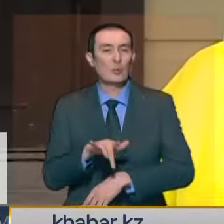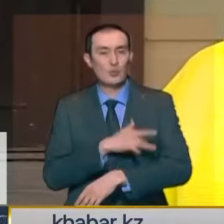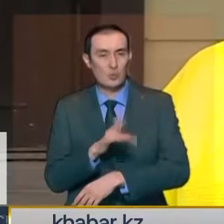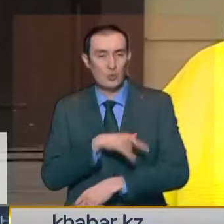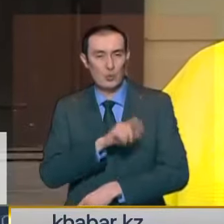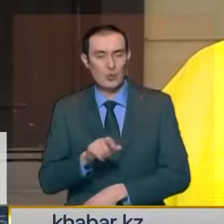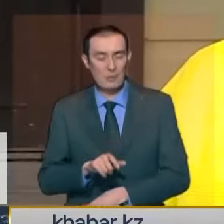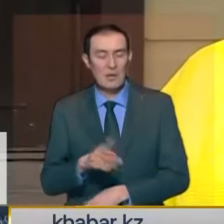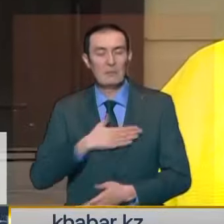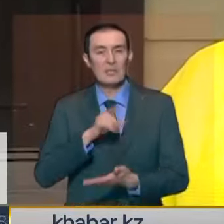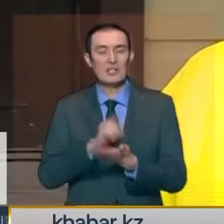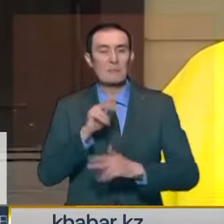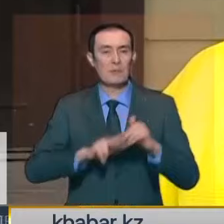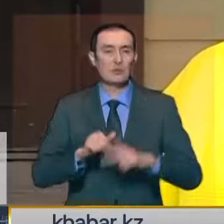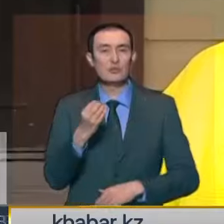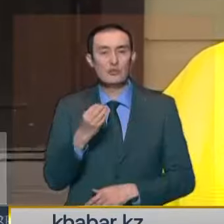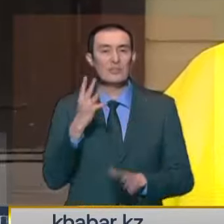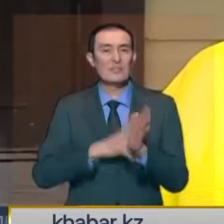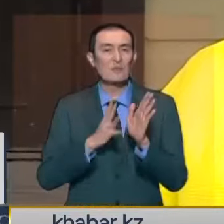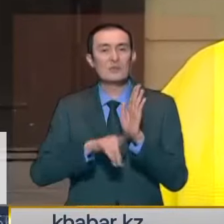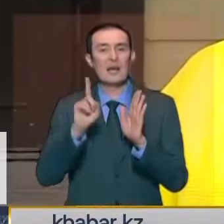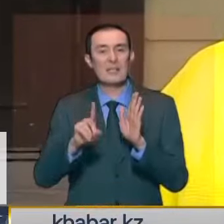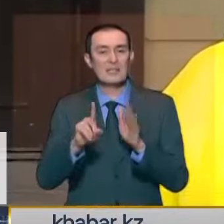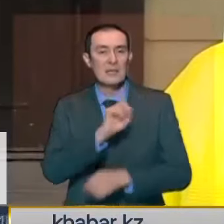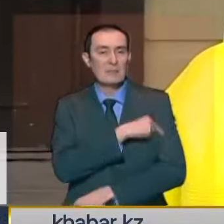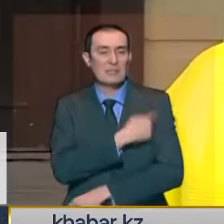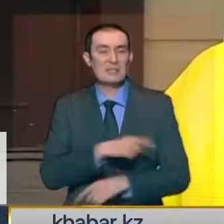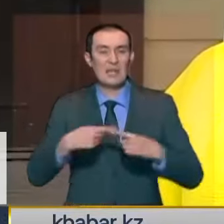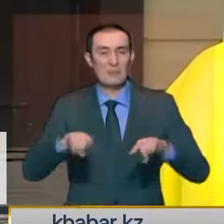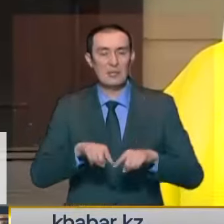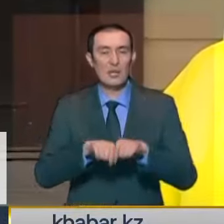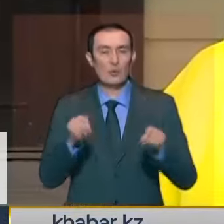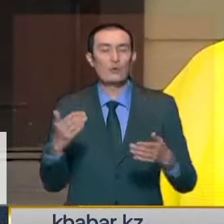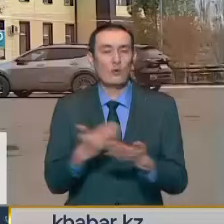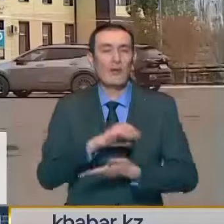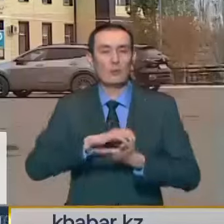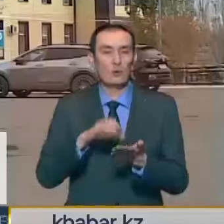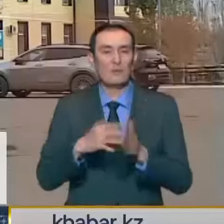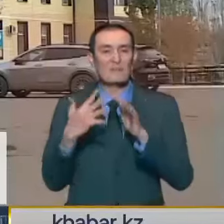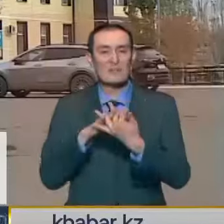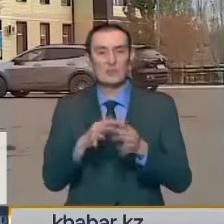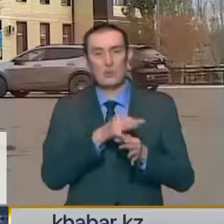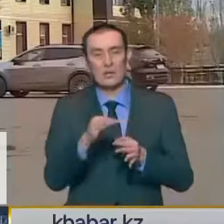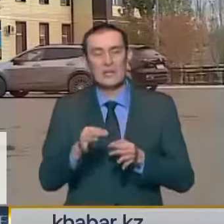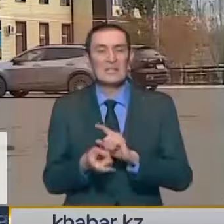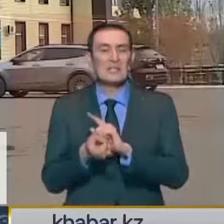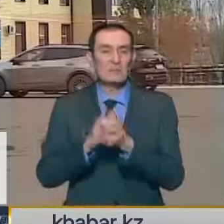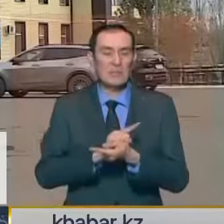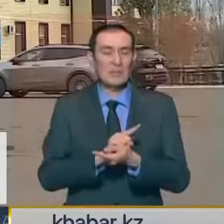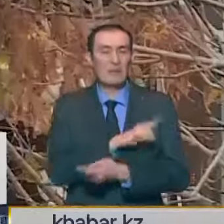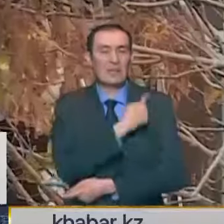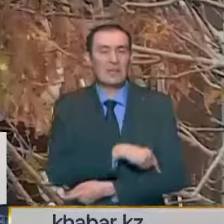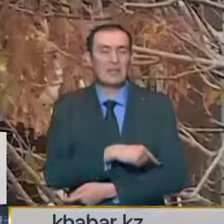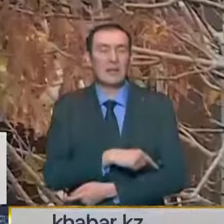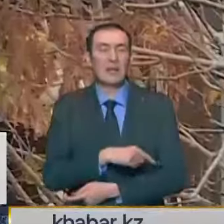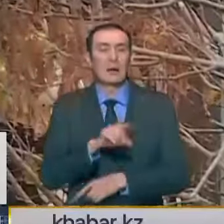региона в области Мы должны построить ещё 91 медицинский объект в том числе откроем новый амбулатории в сёлах изменения произошли и на базе поликлиники